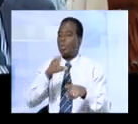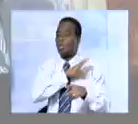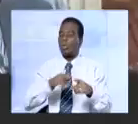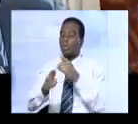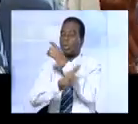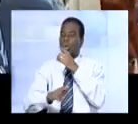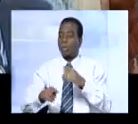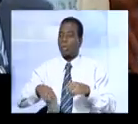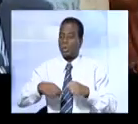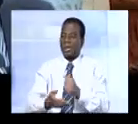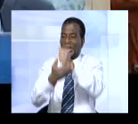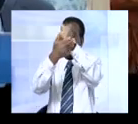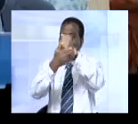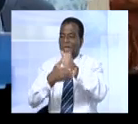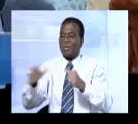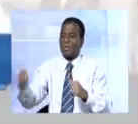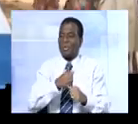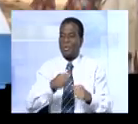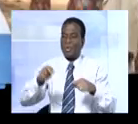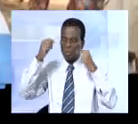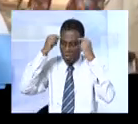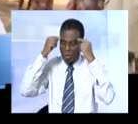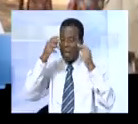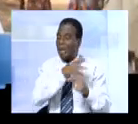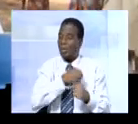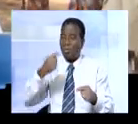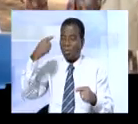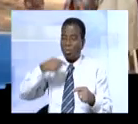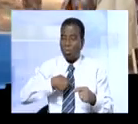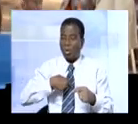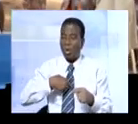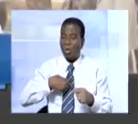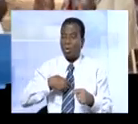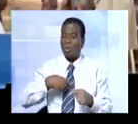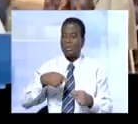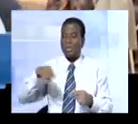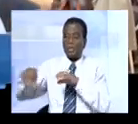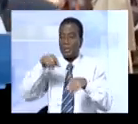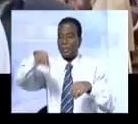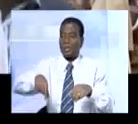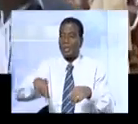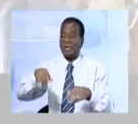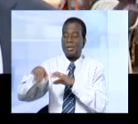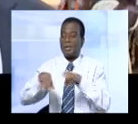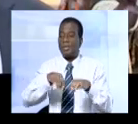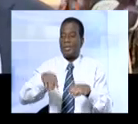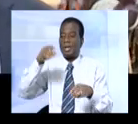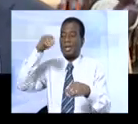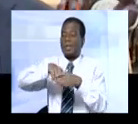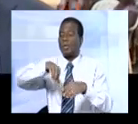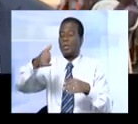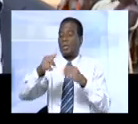appartient d'appuyer ce genre de projet, de répondre à leurs préoccupations. Et moi, mon ambition, c'est de faire en sorte que ce qui s'est fait à Djebonoa, on